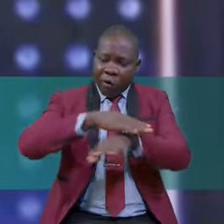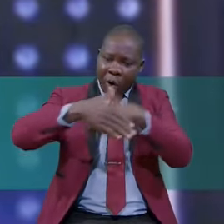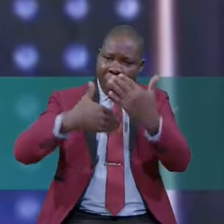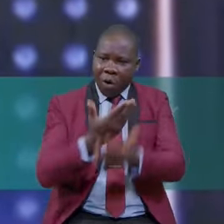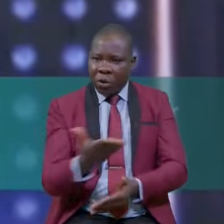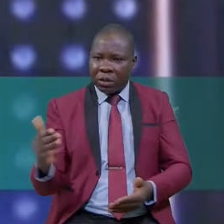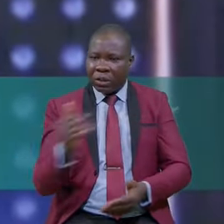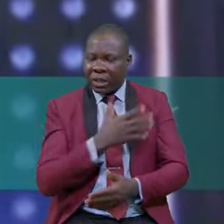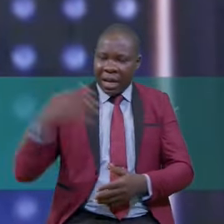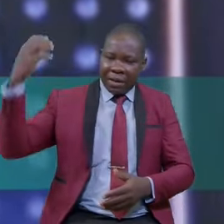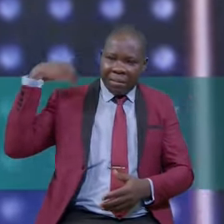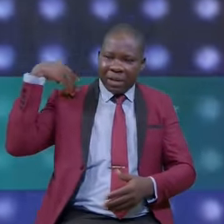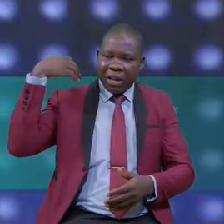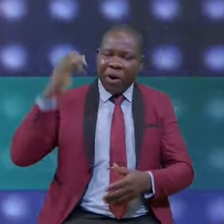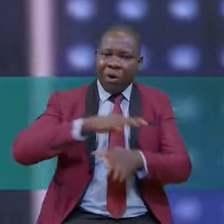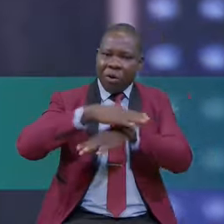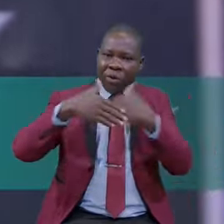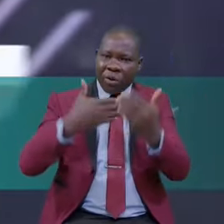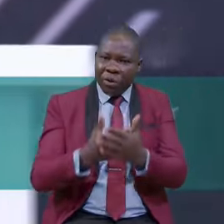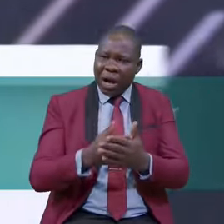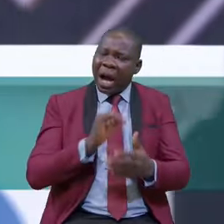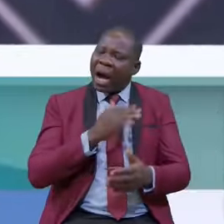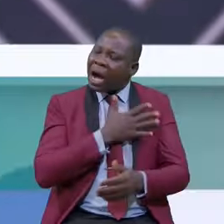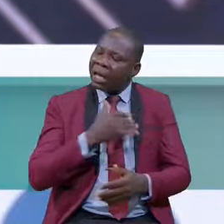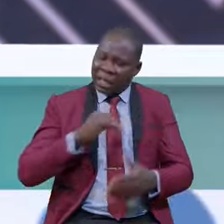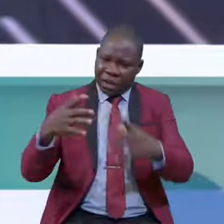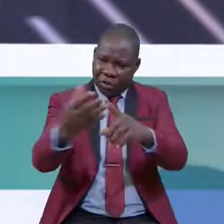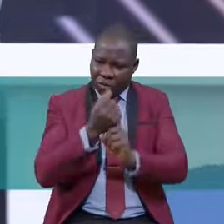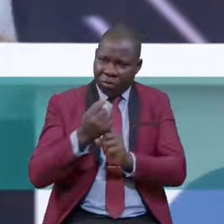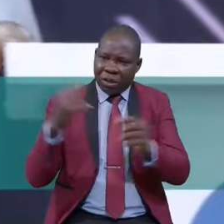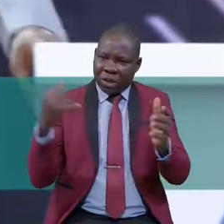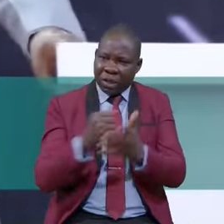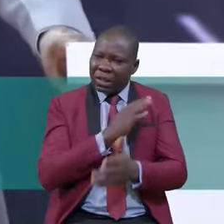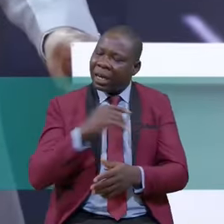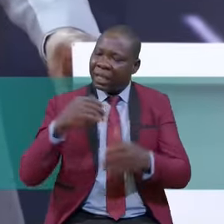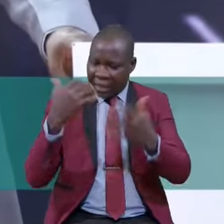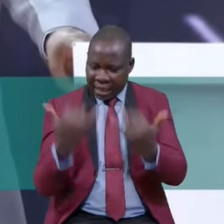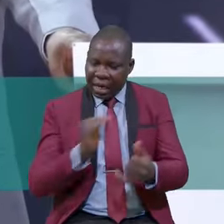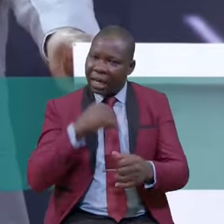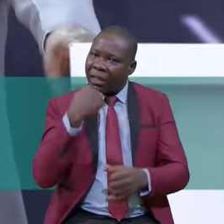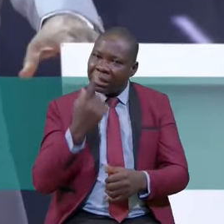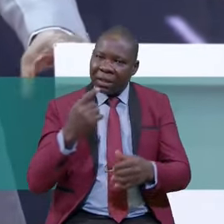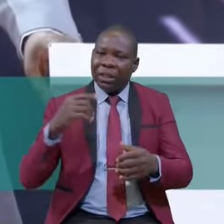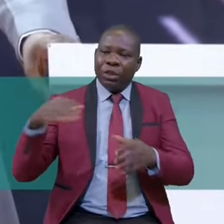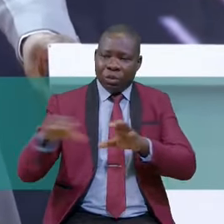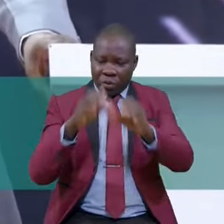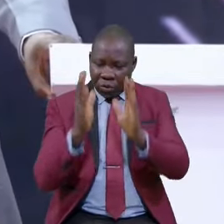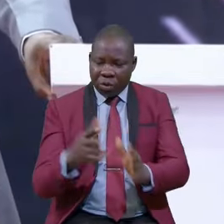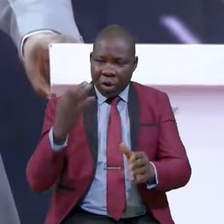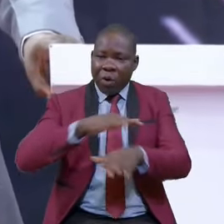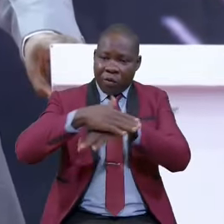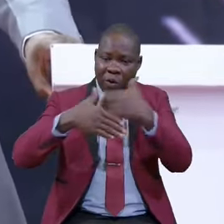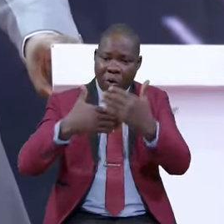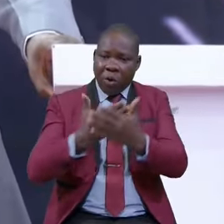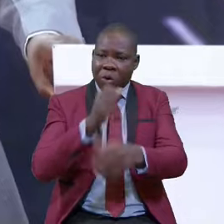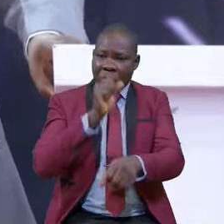old statement, et j'ai dit l'ancienne déclaration, none, all that Jack de tout et rien de tout. Maintenant, John, je suis le Jean